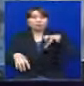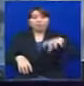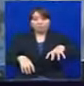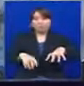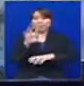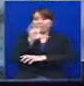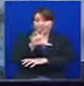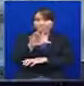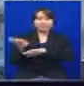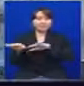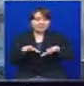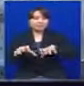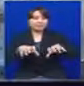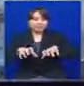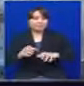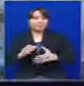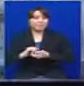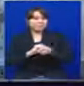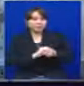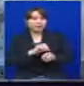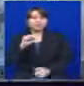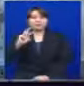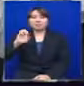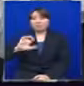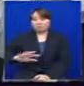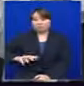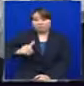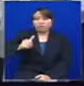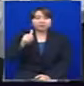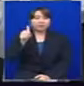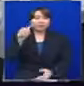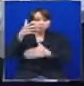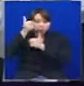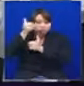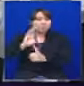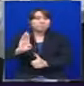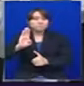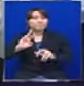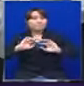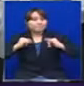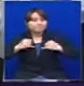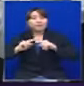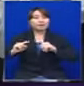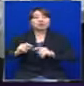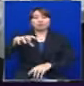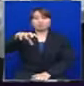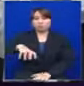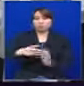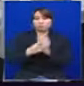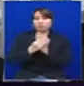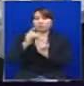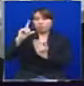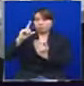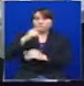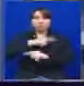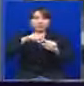จึงได้เตรียมจัดงานสานพลัง SME พลิกฟื้นยืนได้ใส่ใจผู้ประกอบการที่ศูนย์การประชุมแห่งชาติสิริกิติ์ในวัน